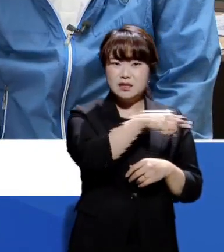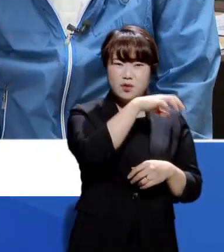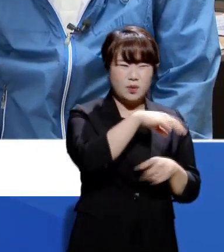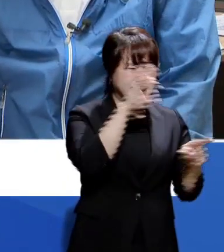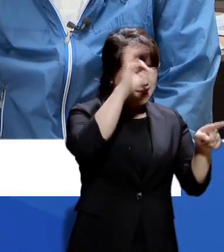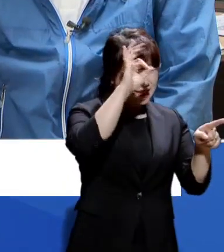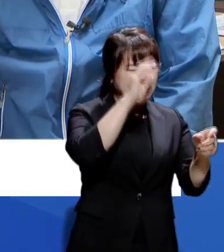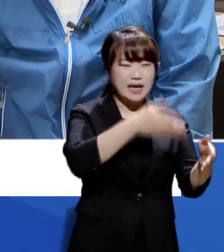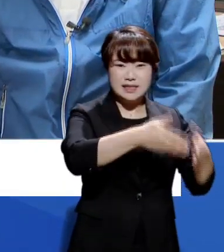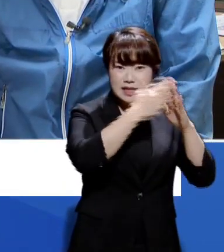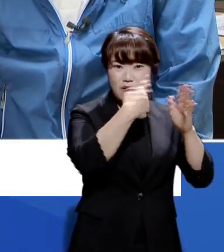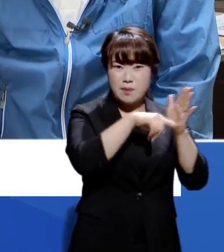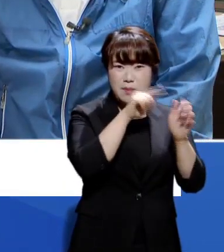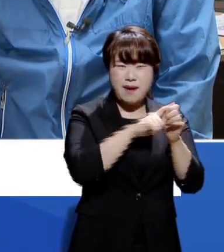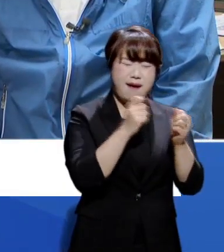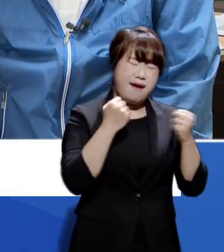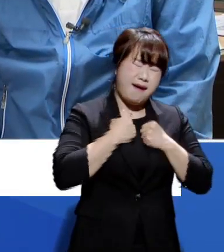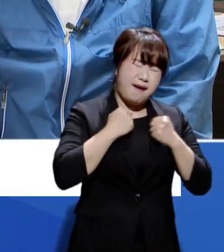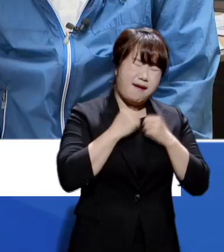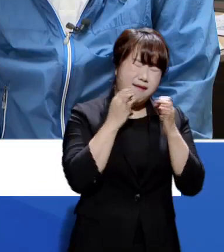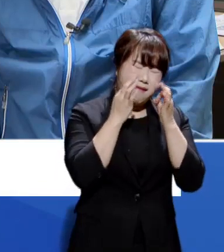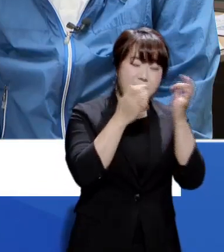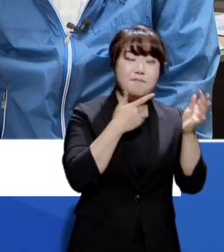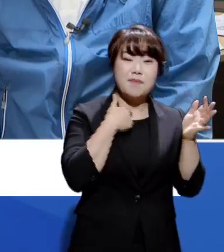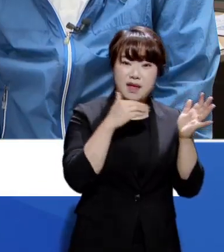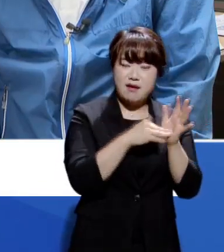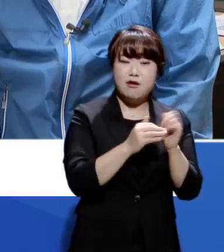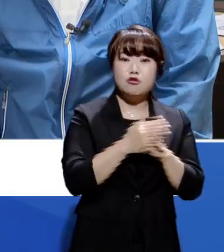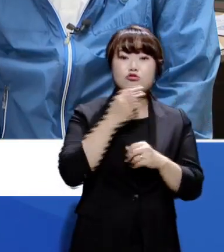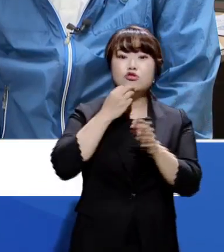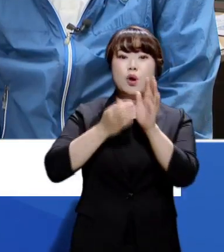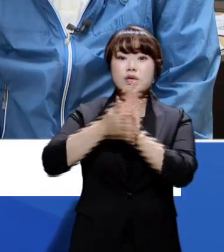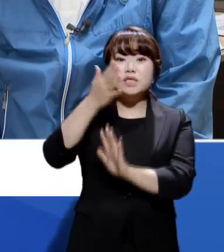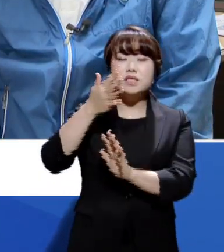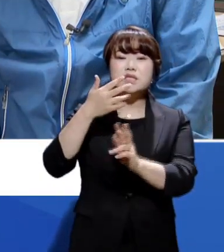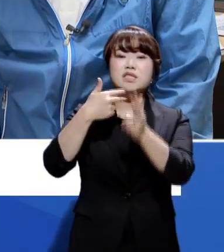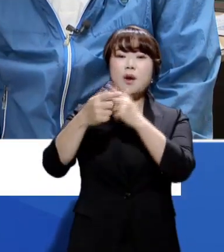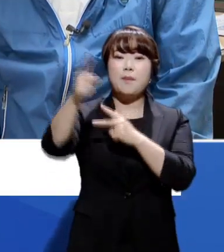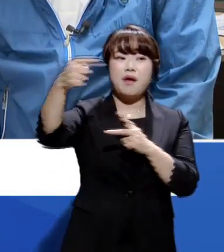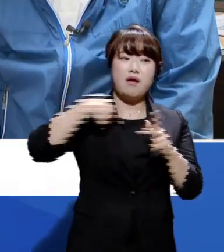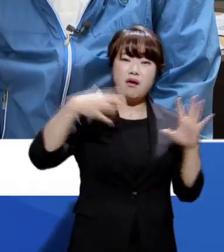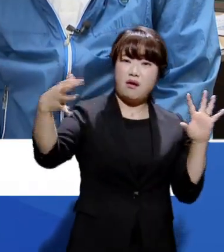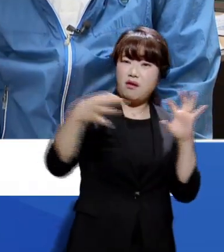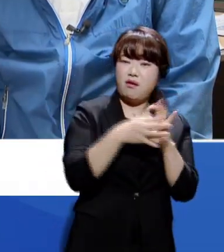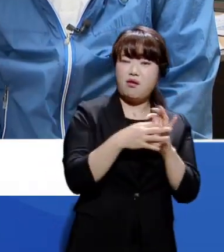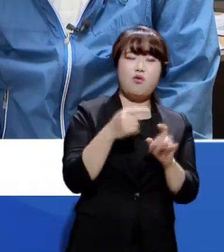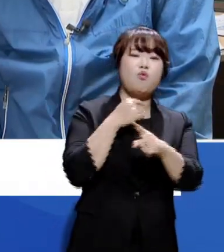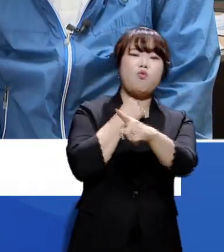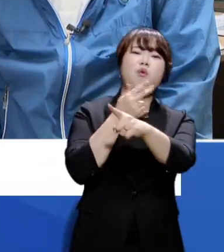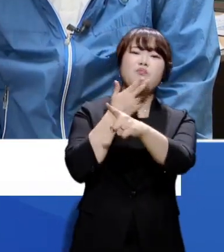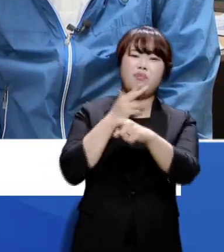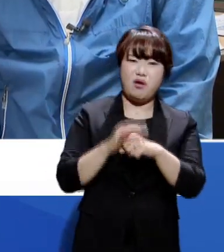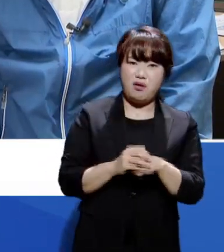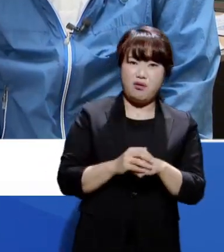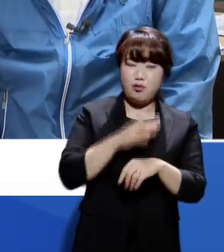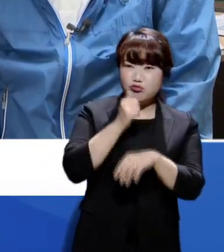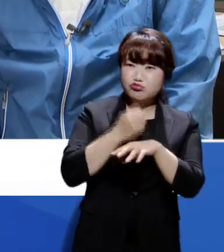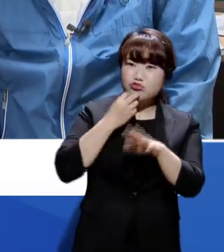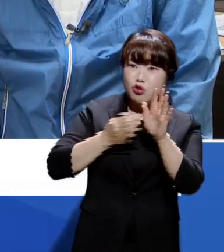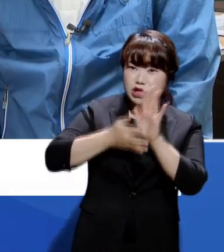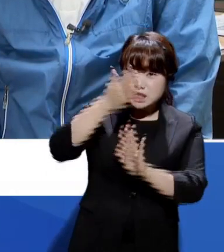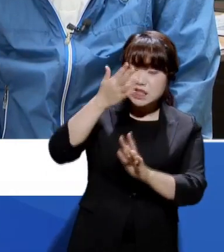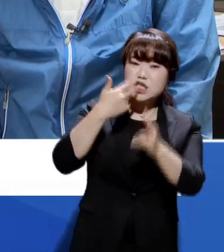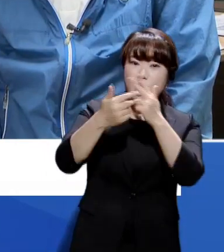했고 여기 올 때 서울시 협회는 우리하고 같이 오는 것을 원하지 않았습니다. 그리고 거기는